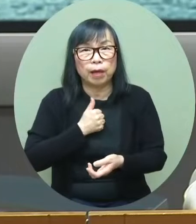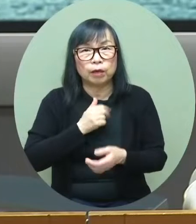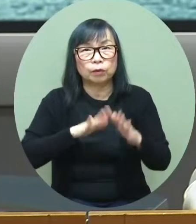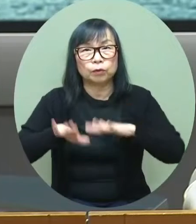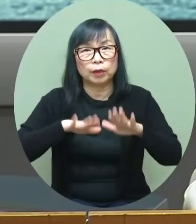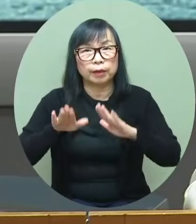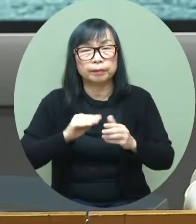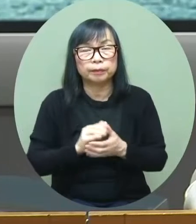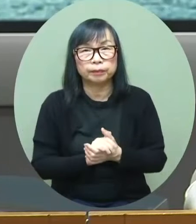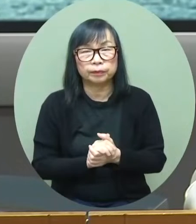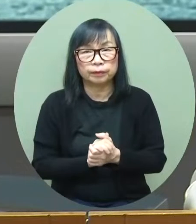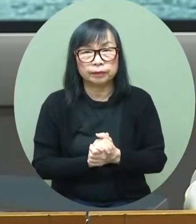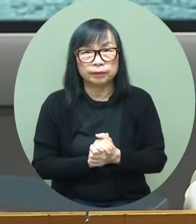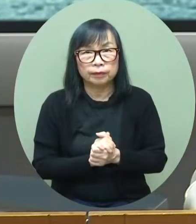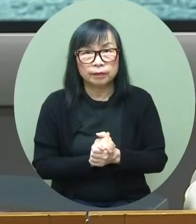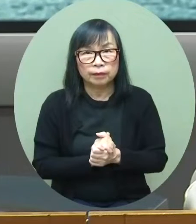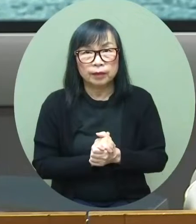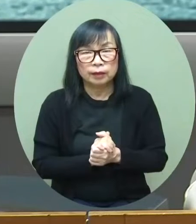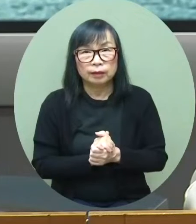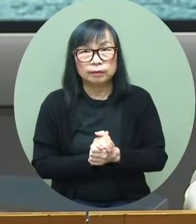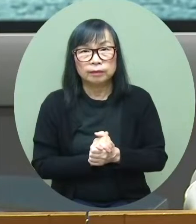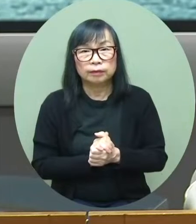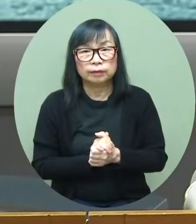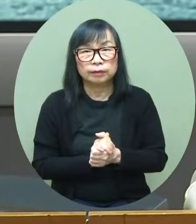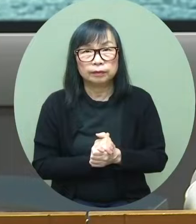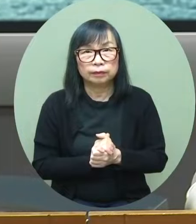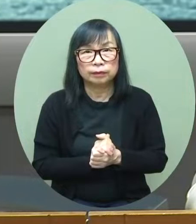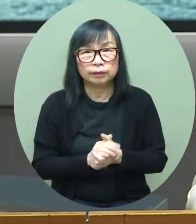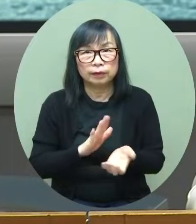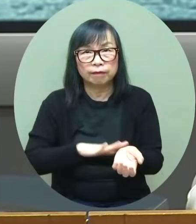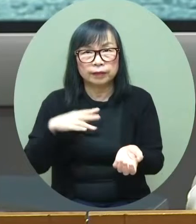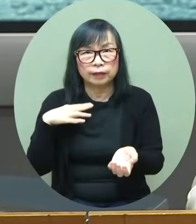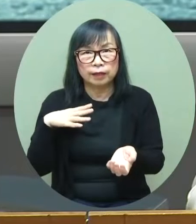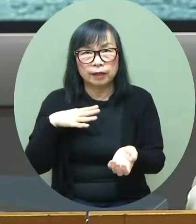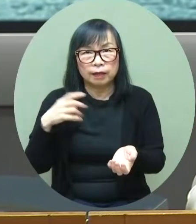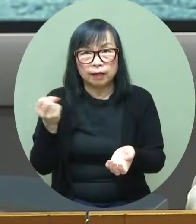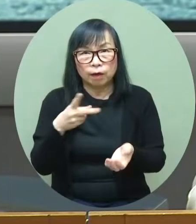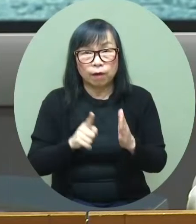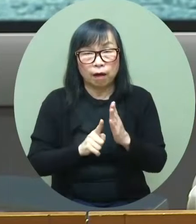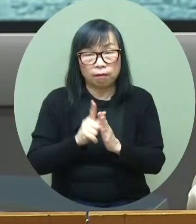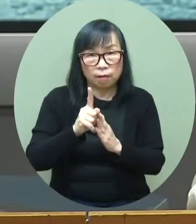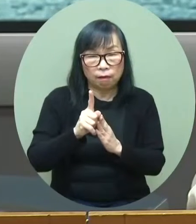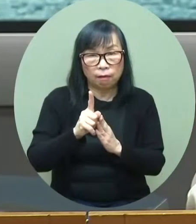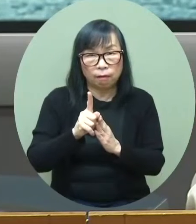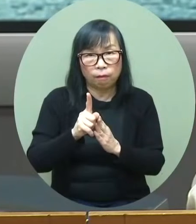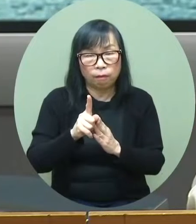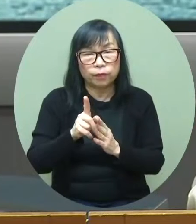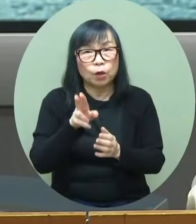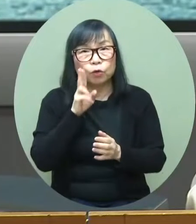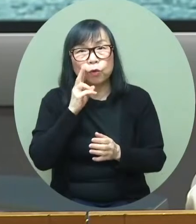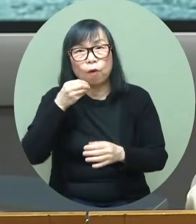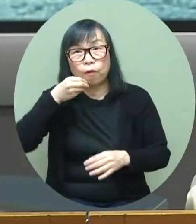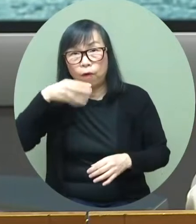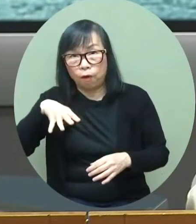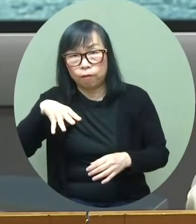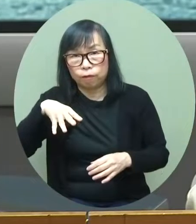咯嚇。咁疫情反彈，其實如果係即係放寬咗